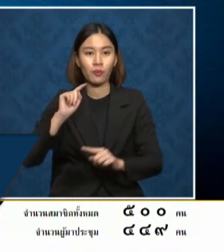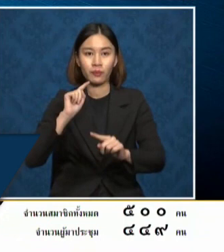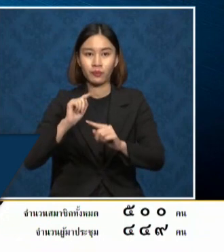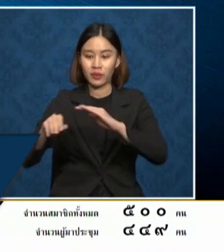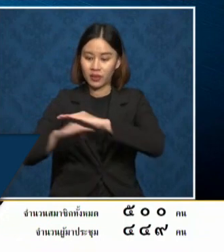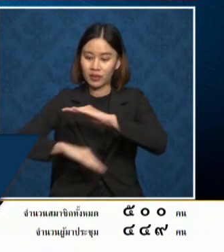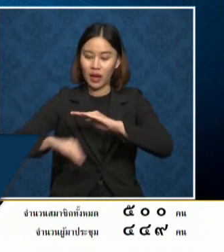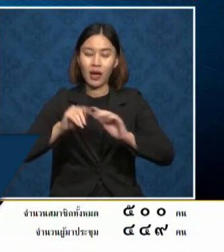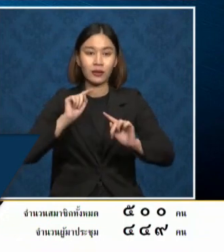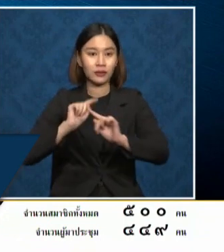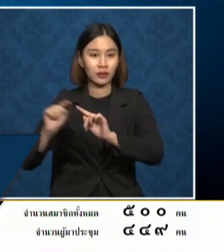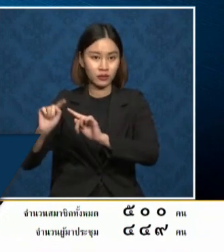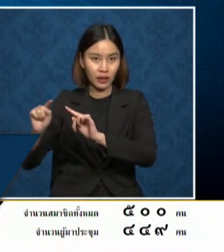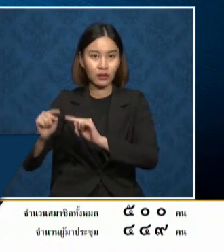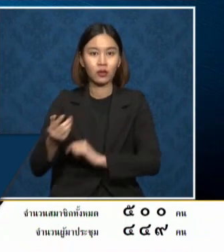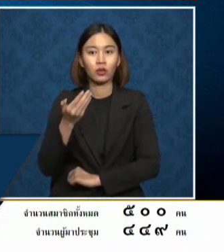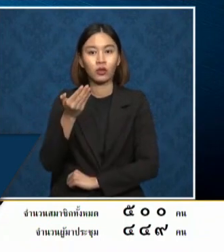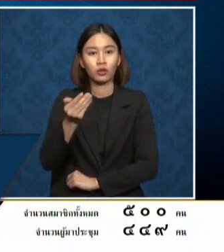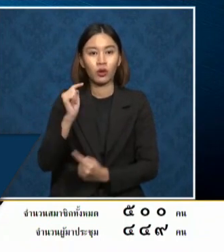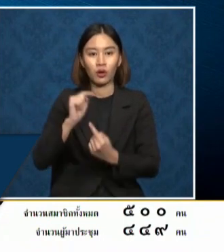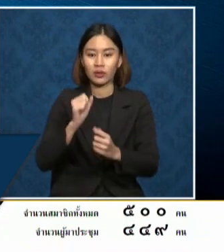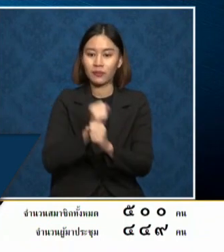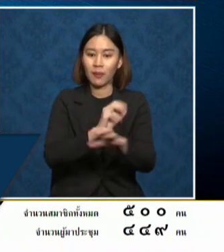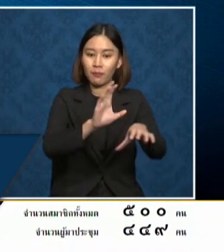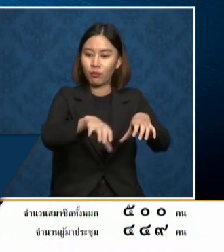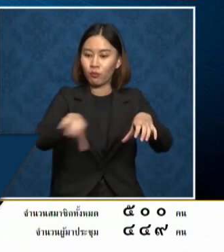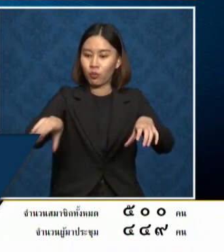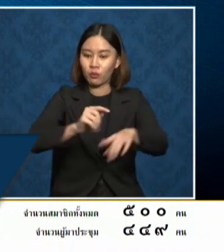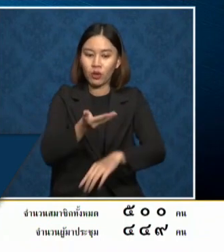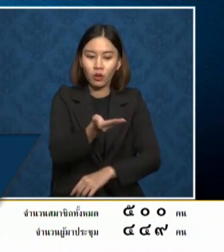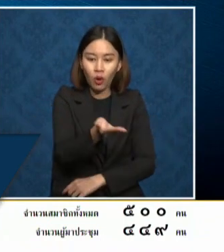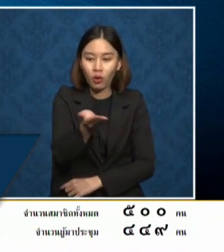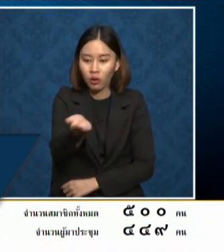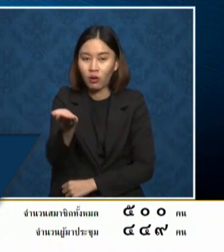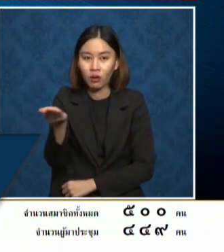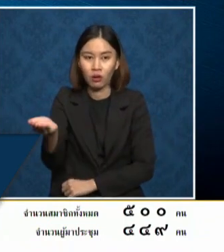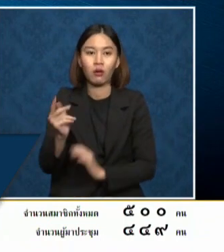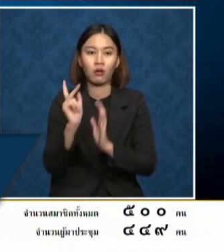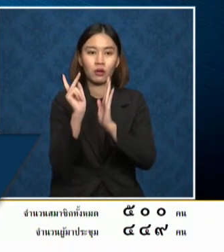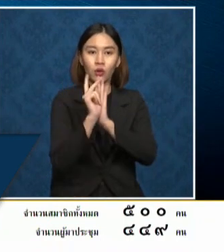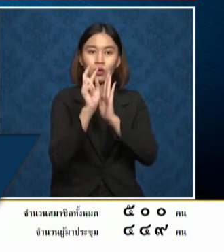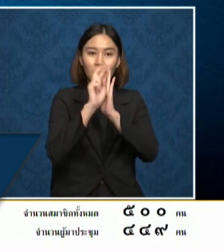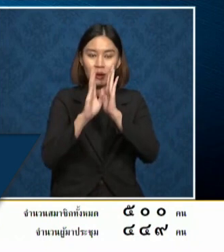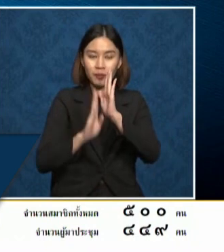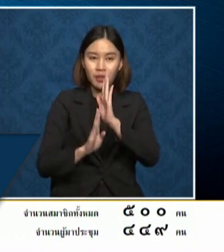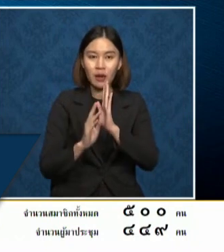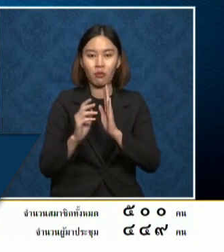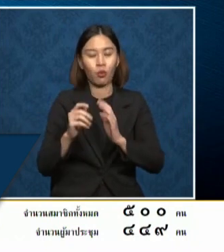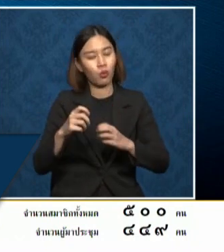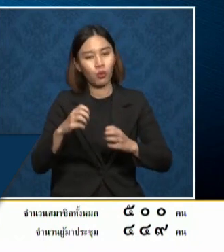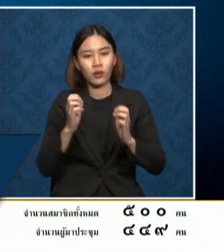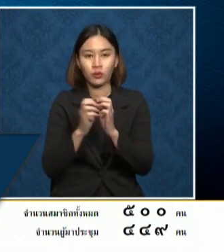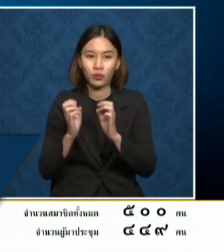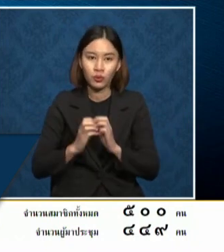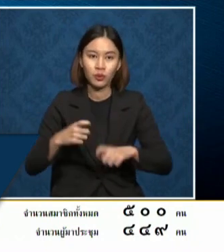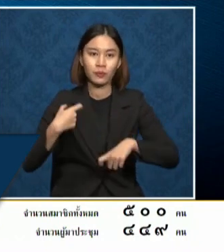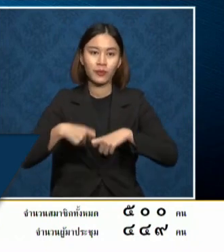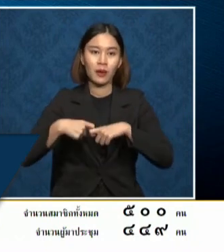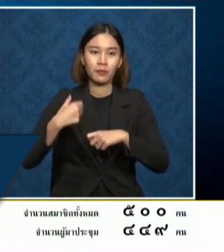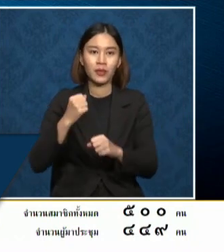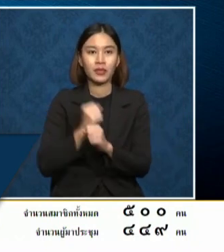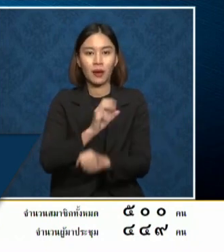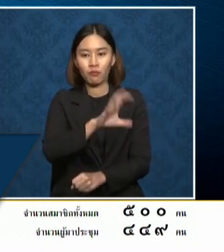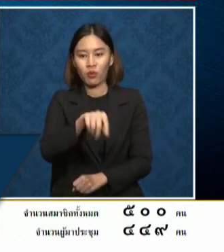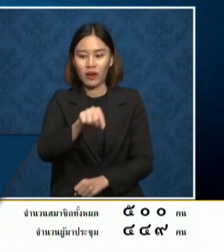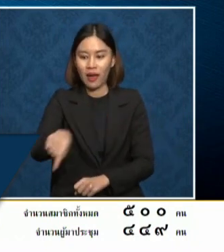ขั้นพื้นฐานทั้งหมดอ่ะค่ะต้องขออนุญาตทุกหน่วยงานซึ่งกระเบียบข้อกฎหมายมีความซับซ้อนแต่ละหน่วยงานไม่มี